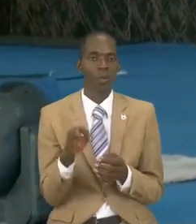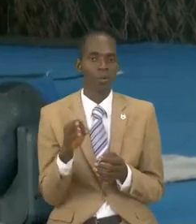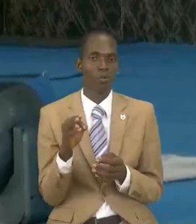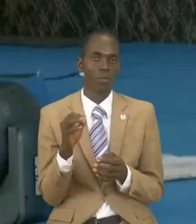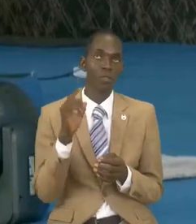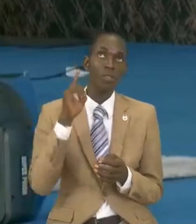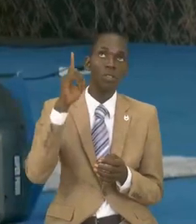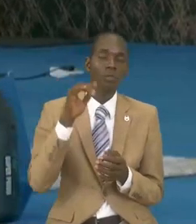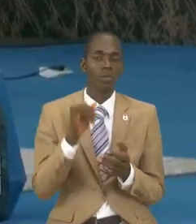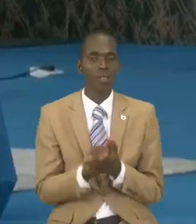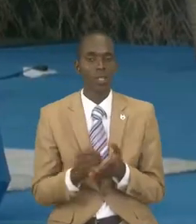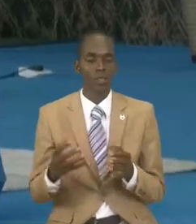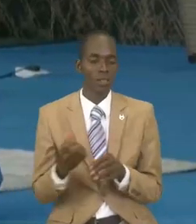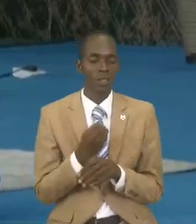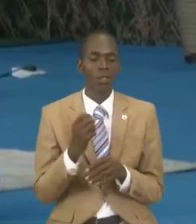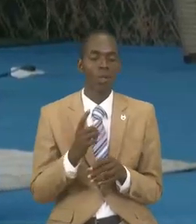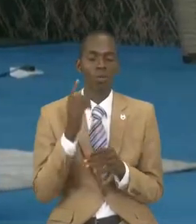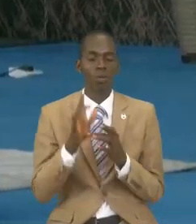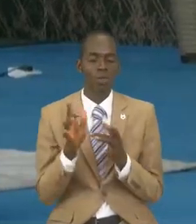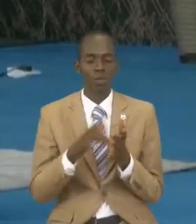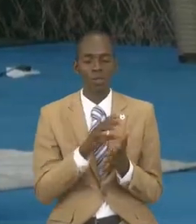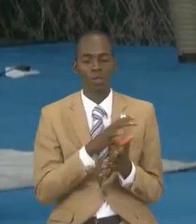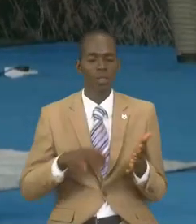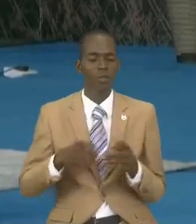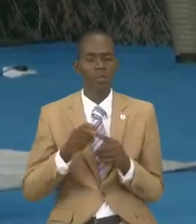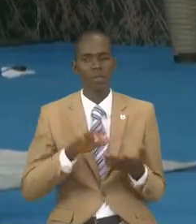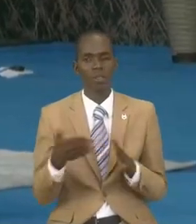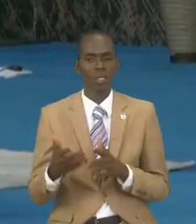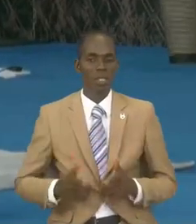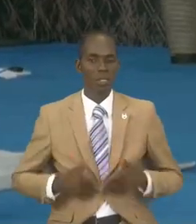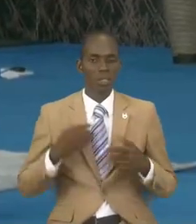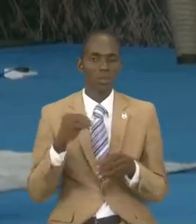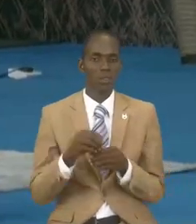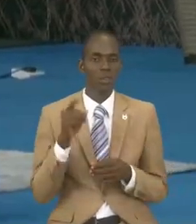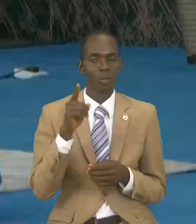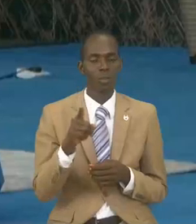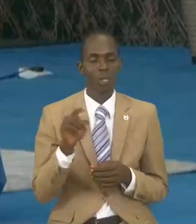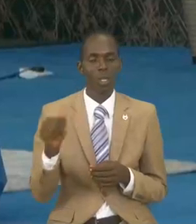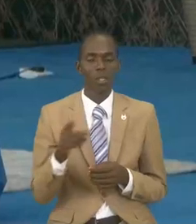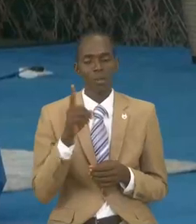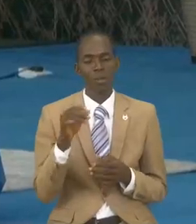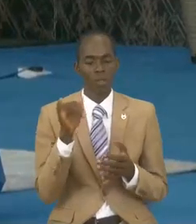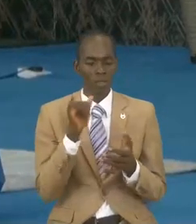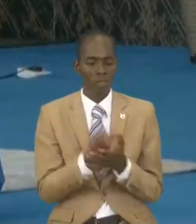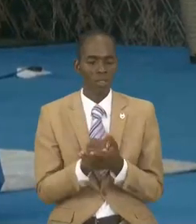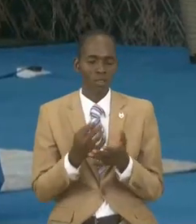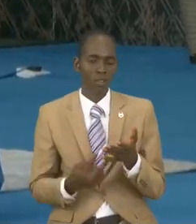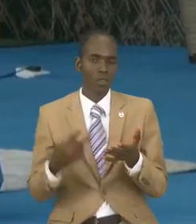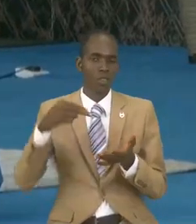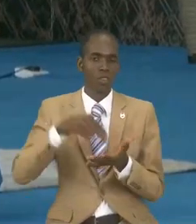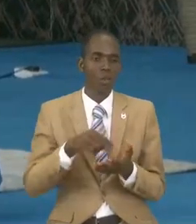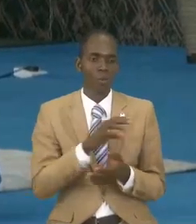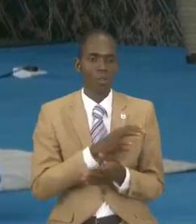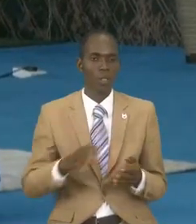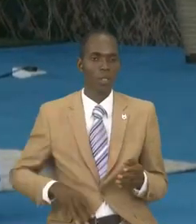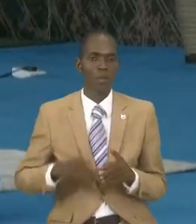de celui qui a ressuscité Jésus d'entre les morts habite en vous, celui qui a ressuscité